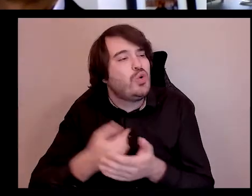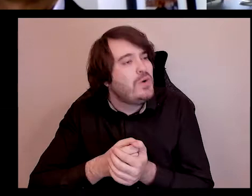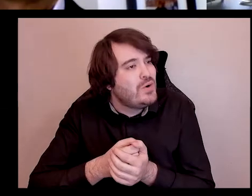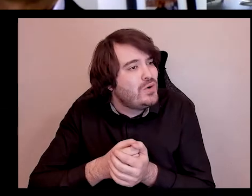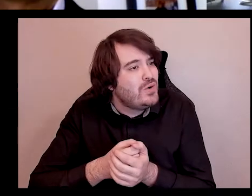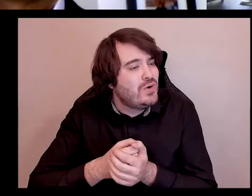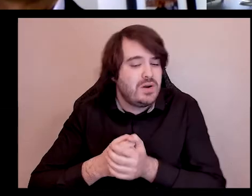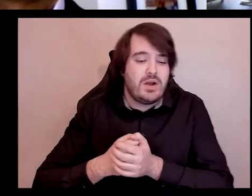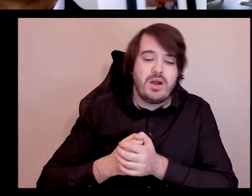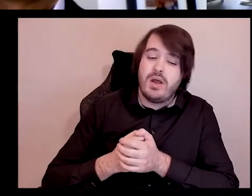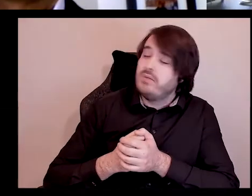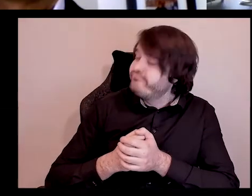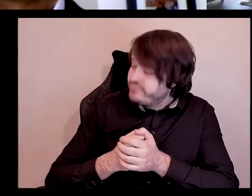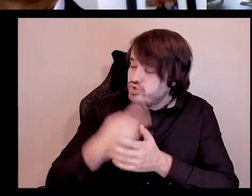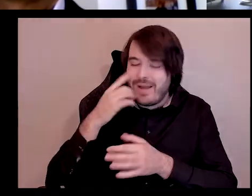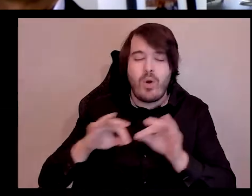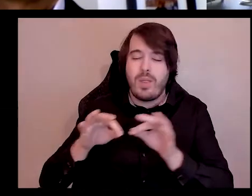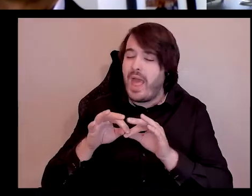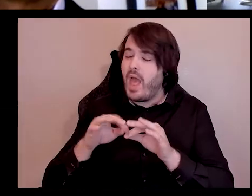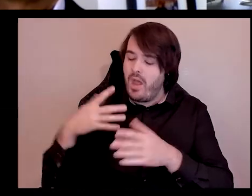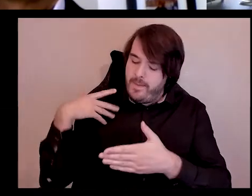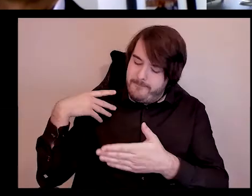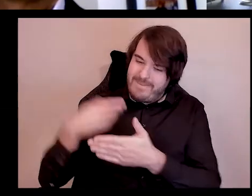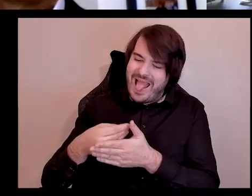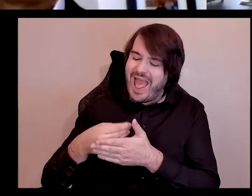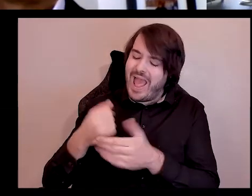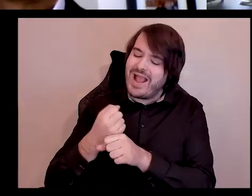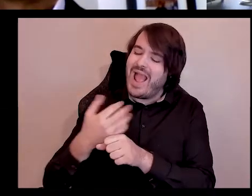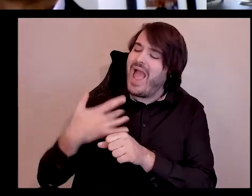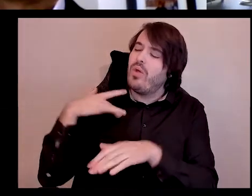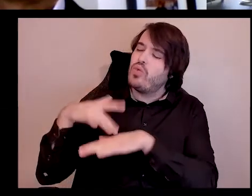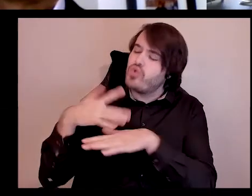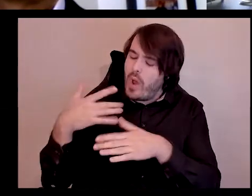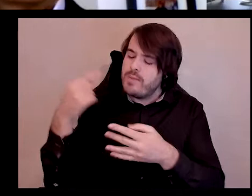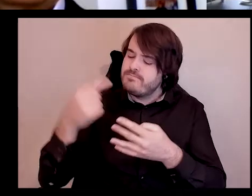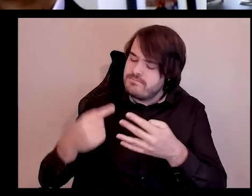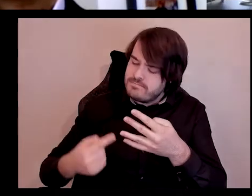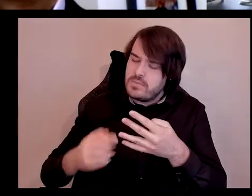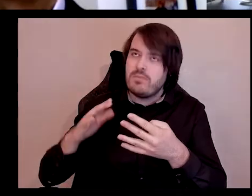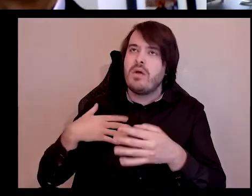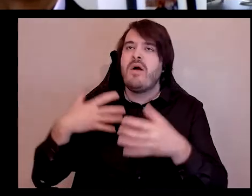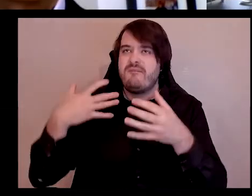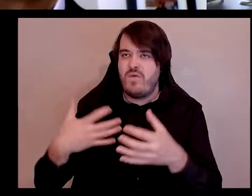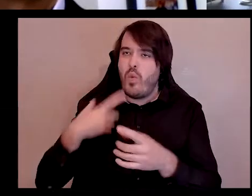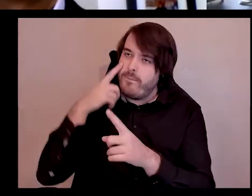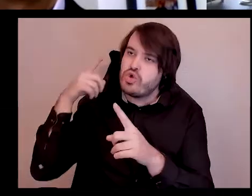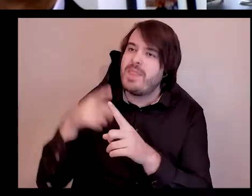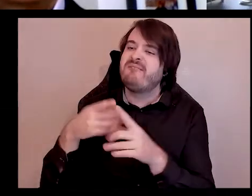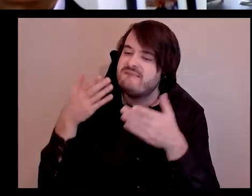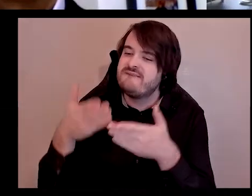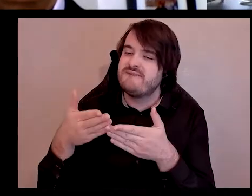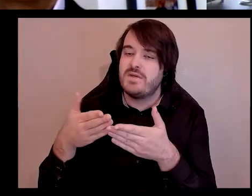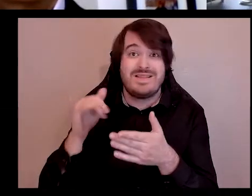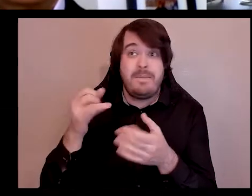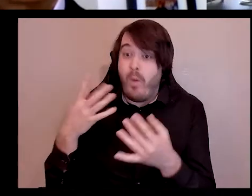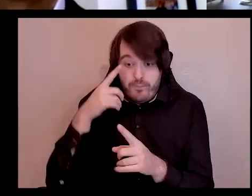eux. Ils sont propulsés dans une arène qui leur est fort inconnue. Que faire à ce niveau-là? Il y a une place pour tout le monde pour faire